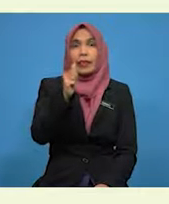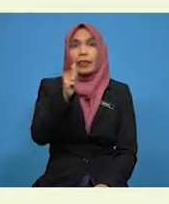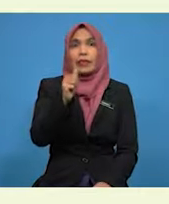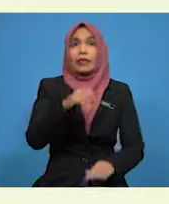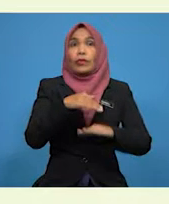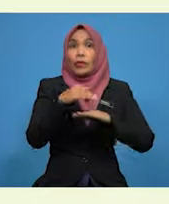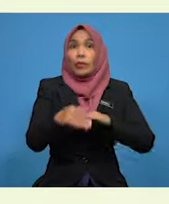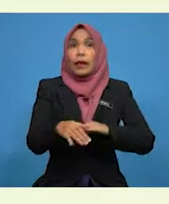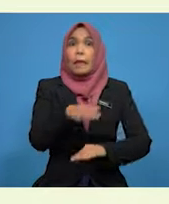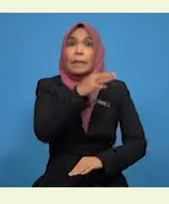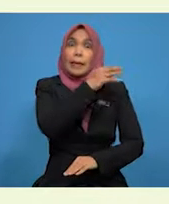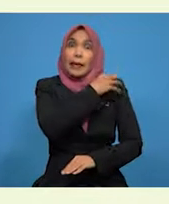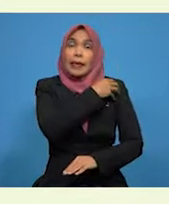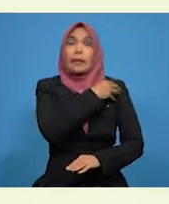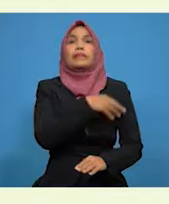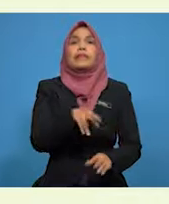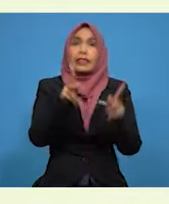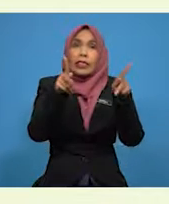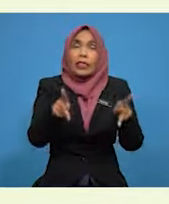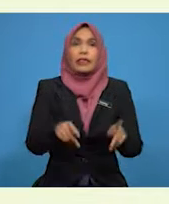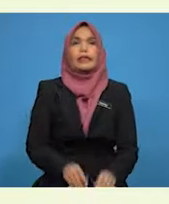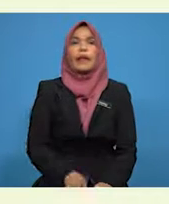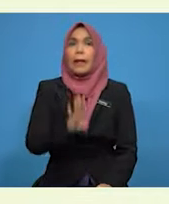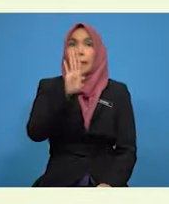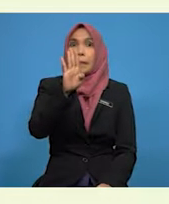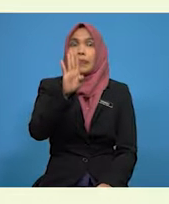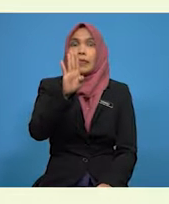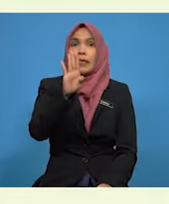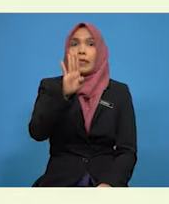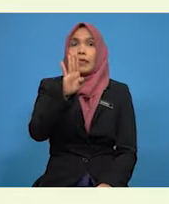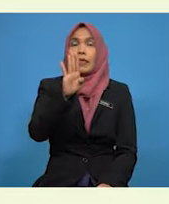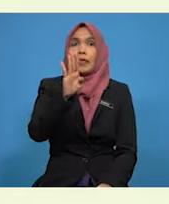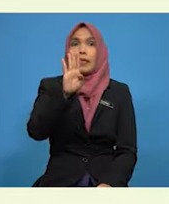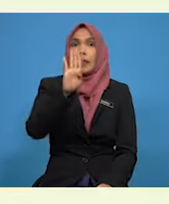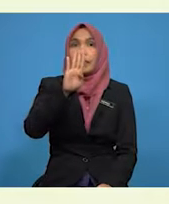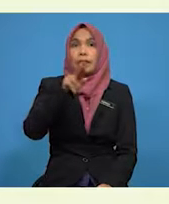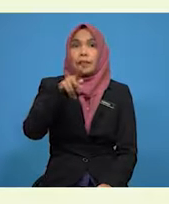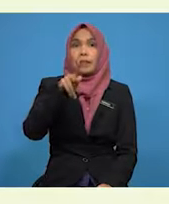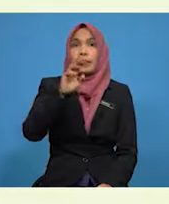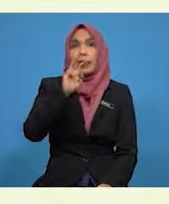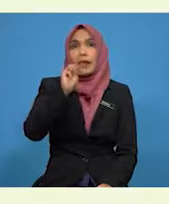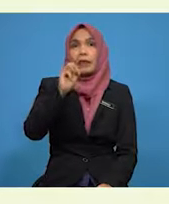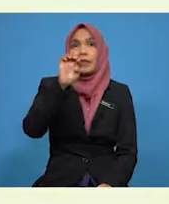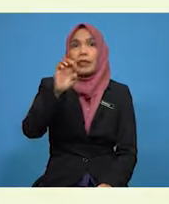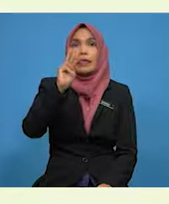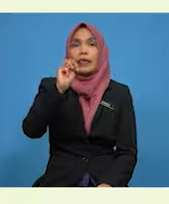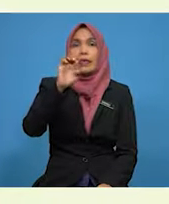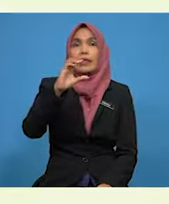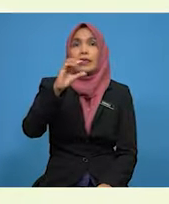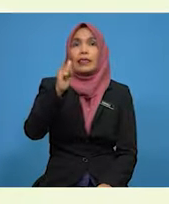A. Menurunkan pangkat pekerja, B. Memecat pekerja tanpa